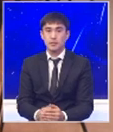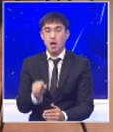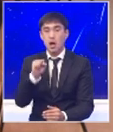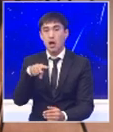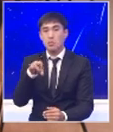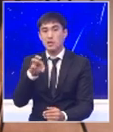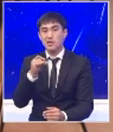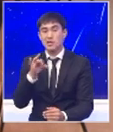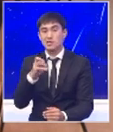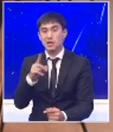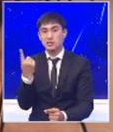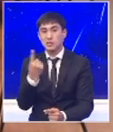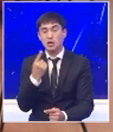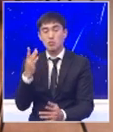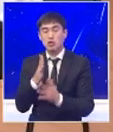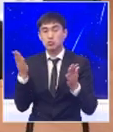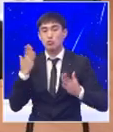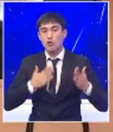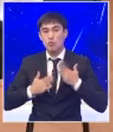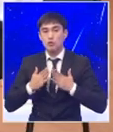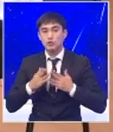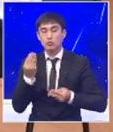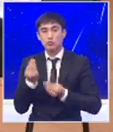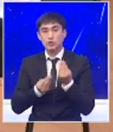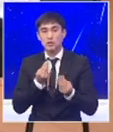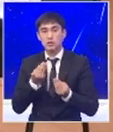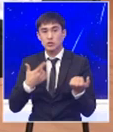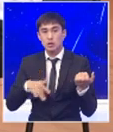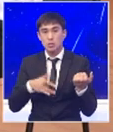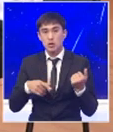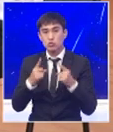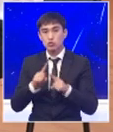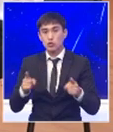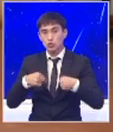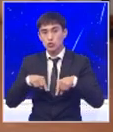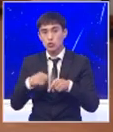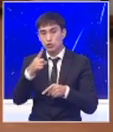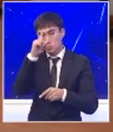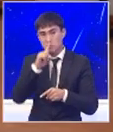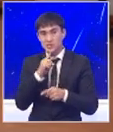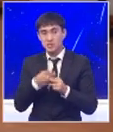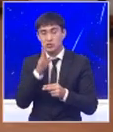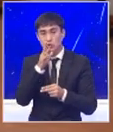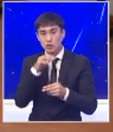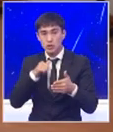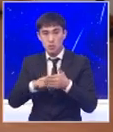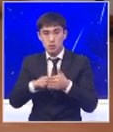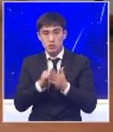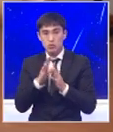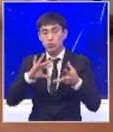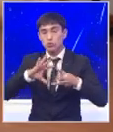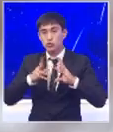один из тех кто с большим удовольствием учится играть на домбре в музыкальный кружок Он ходит всего месяц но и за этот срок добился весьма